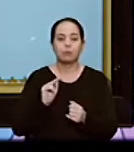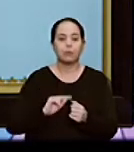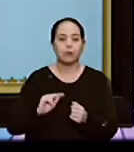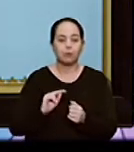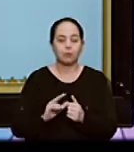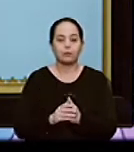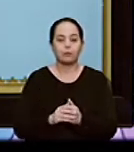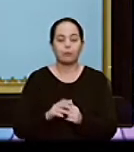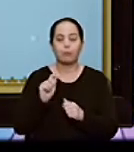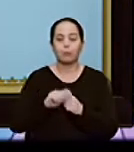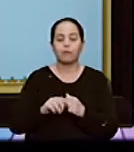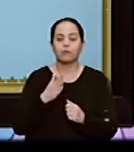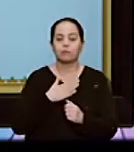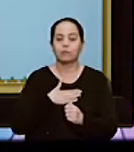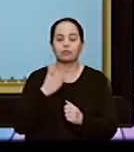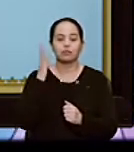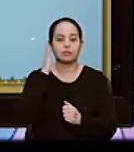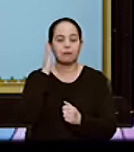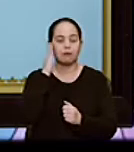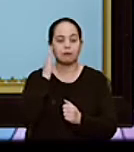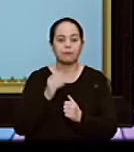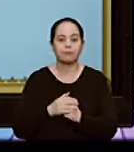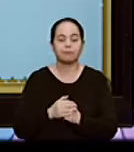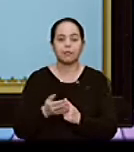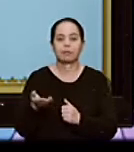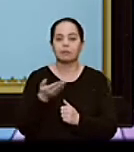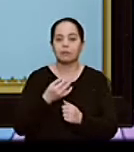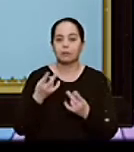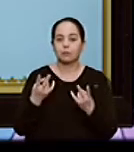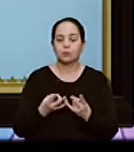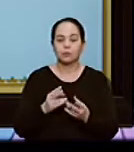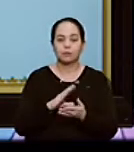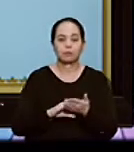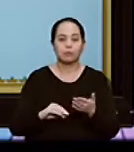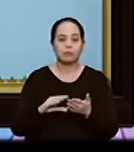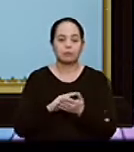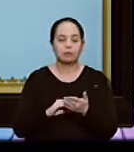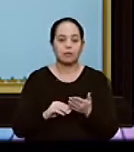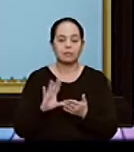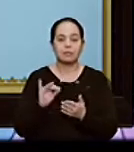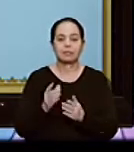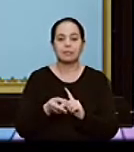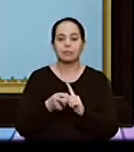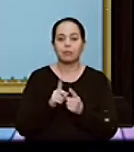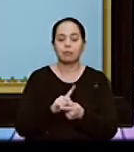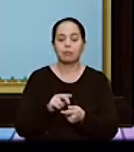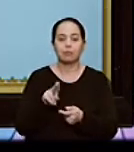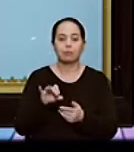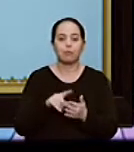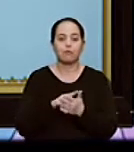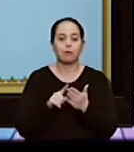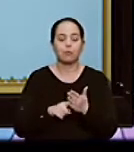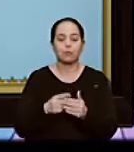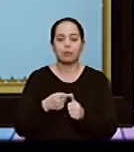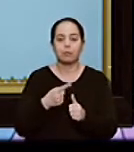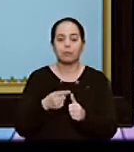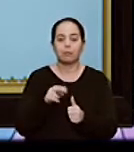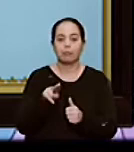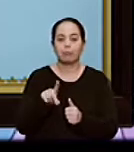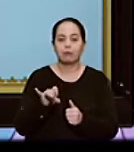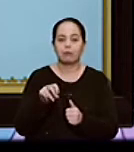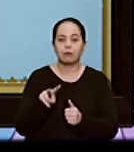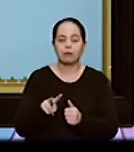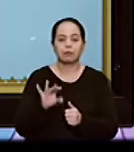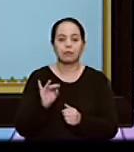проверим наши знания. Нам нужно списать и изменить по вопросам имена прилагательные и